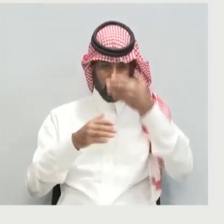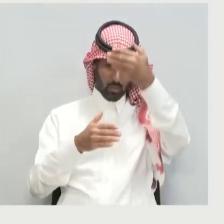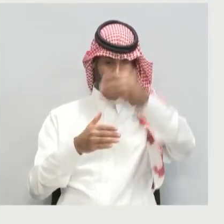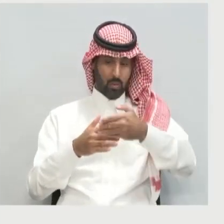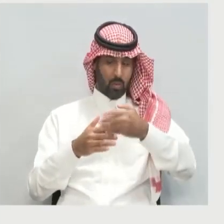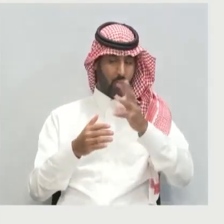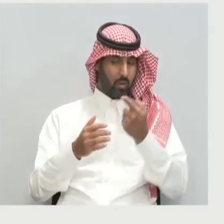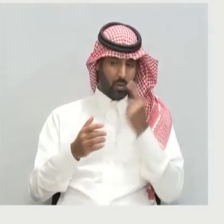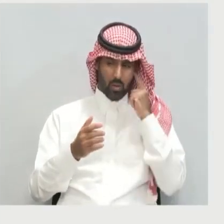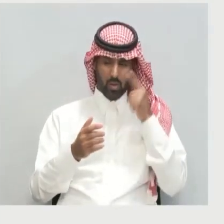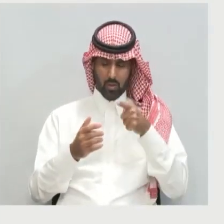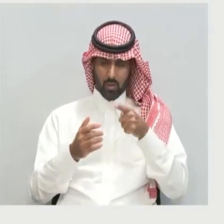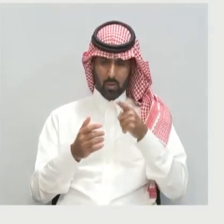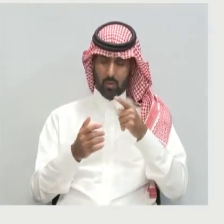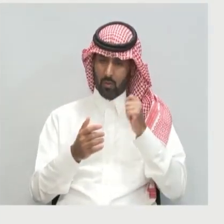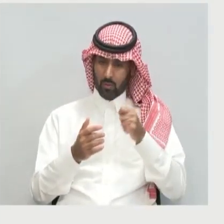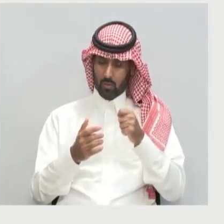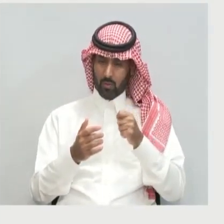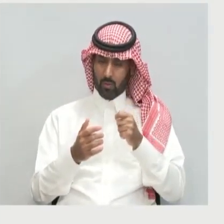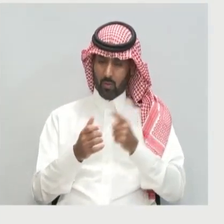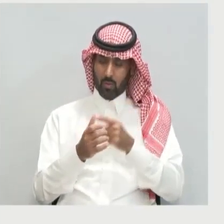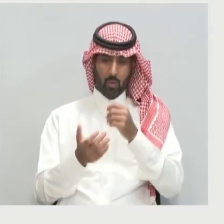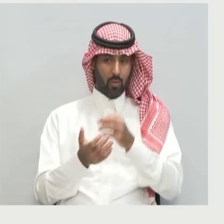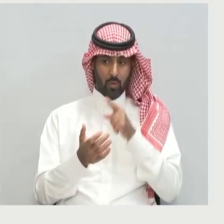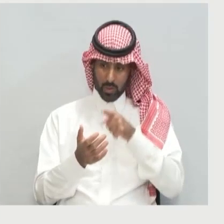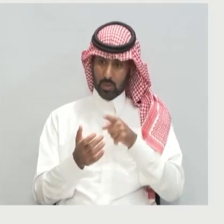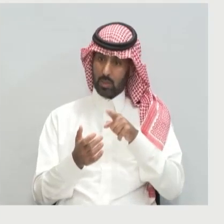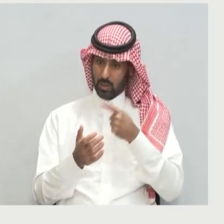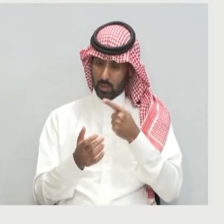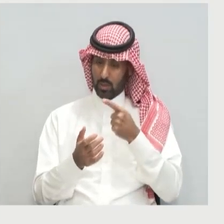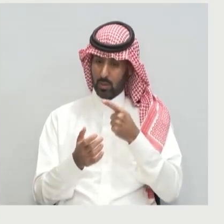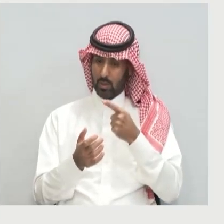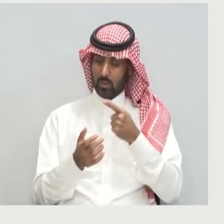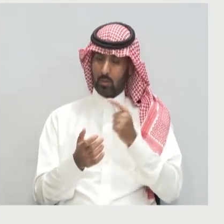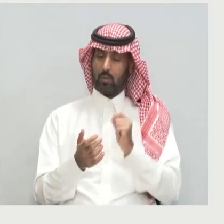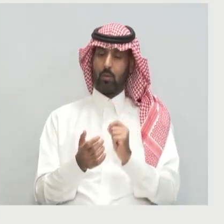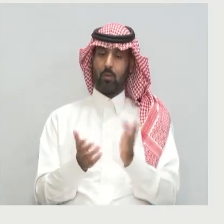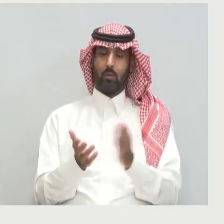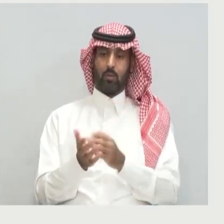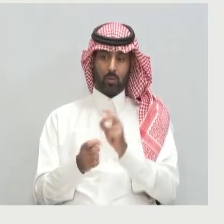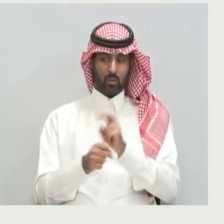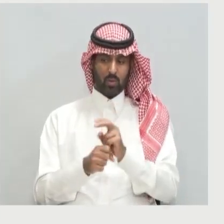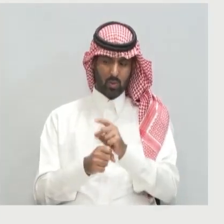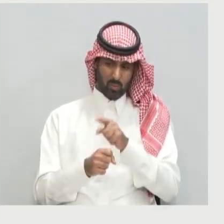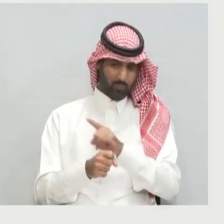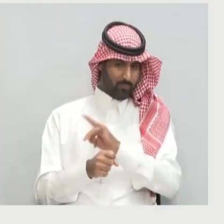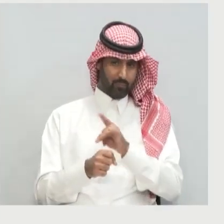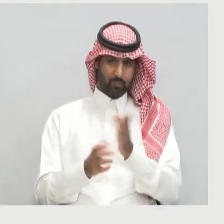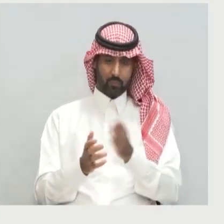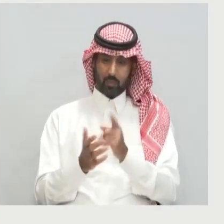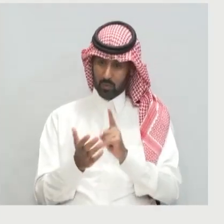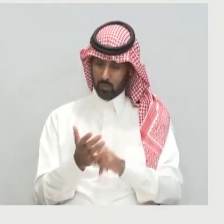خلال عده مؤشرات منها واقعيه المعلومات فلا بد ان تكون هذه المعلومه واقعيه